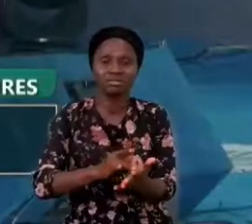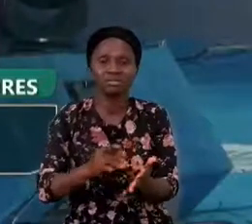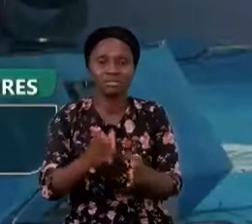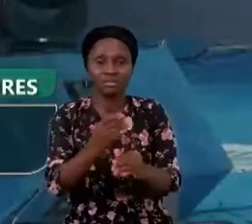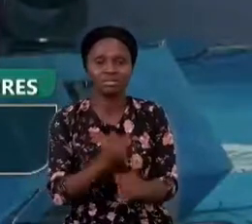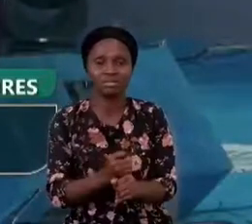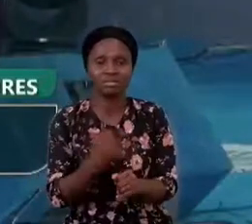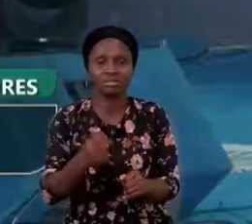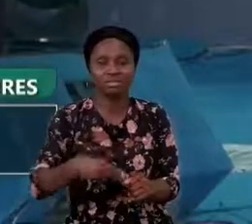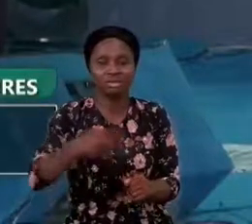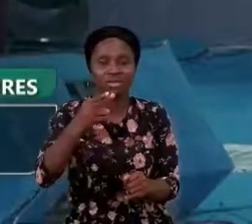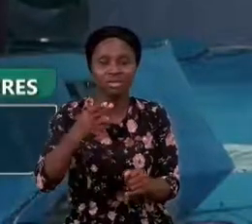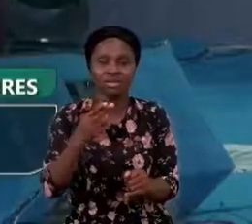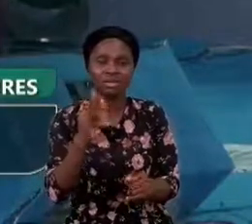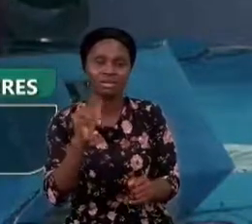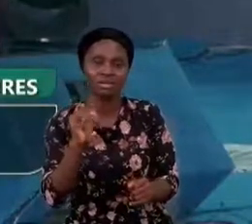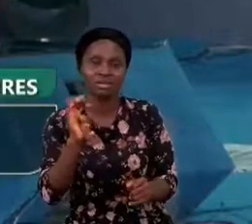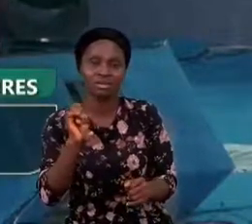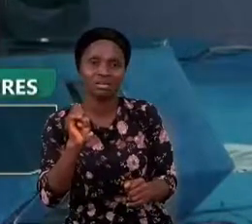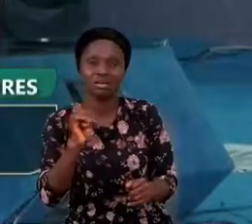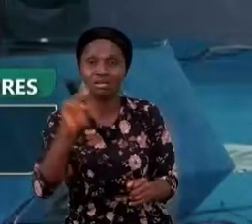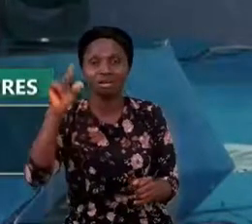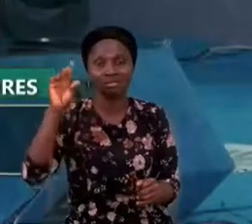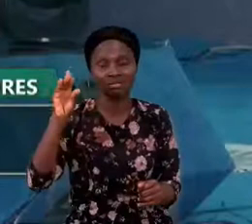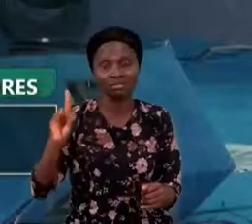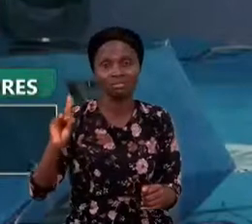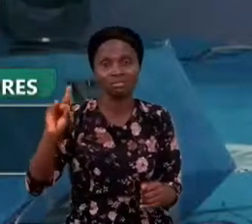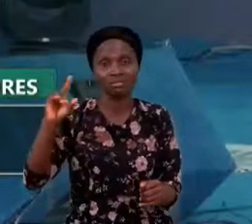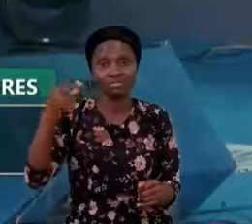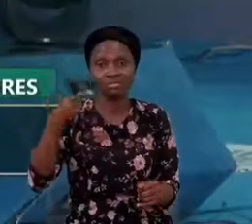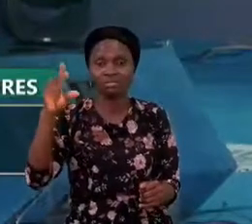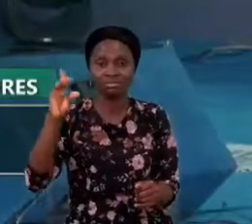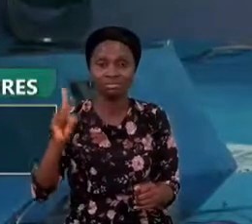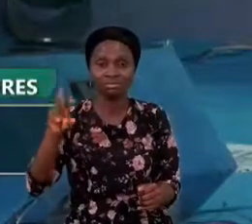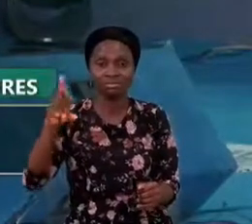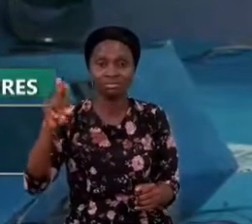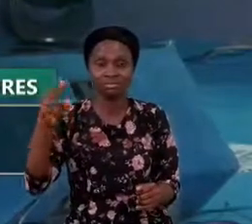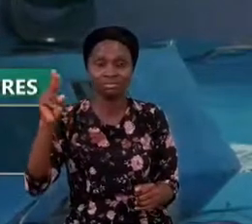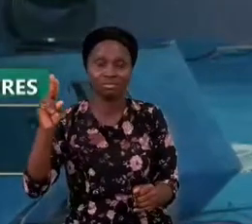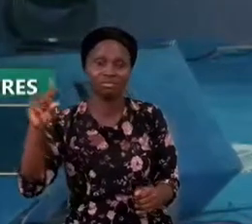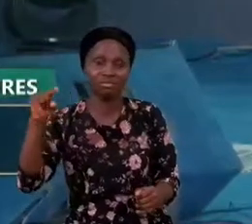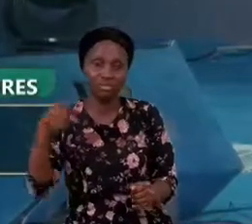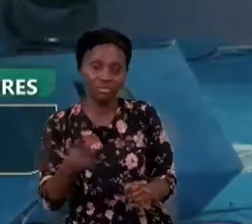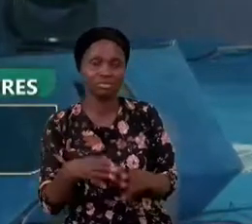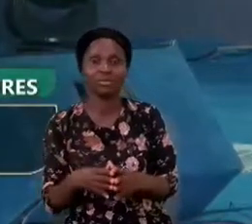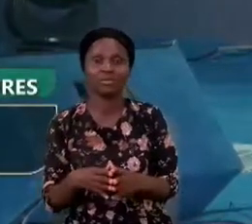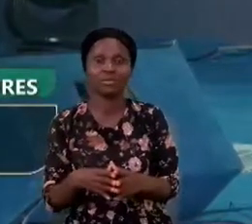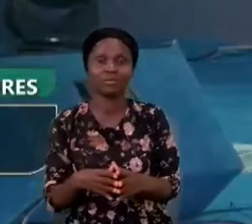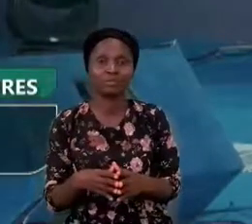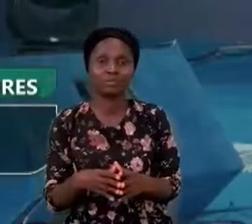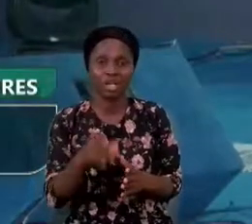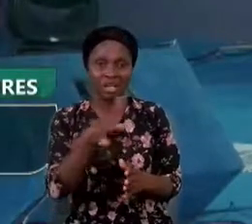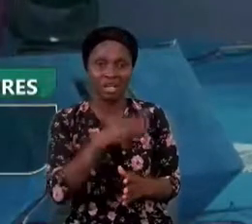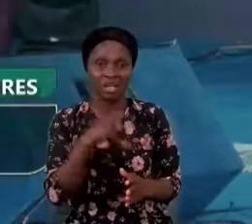devez vous amener. Vous étiez comme un esclave de ceci, esclave de telle chose, esclave de telle autre chose. Jusqu'à ce que cette